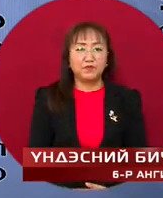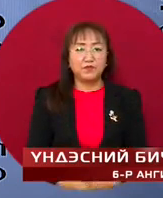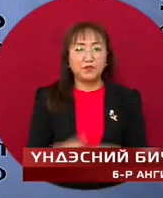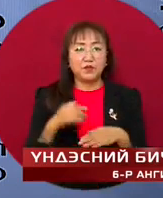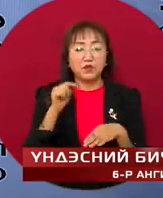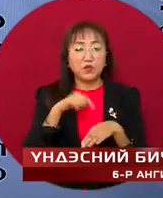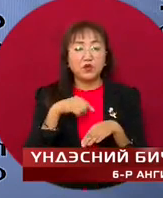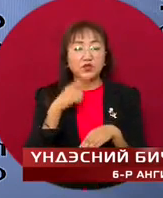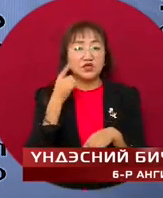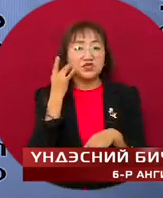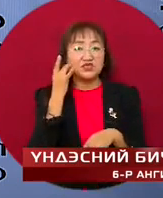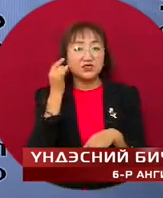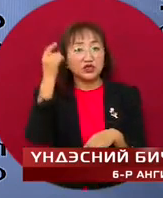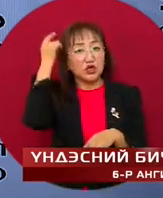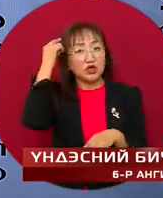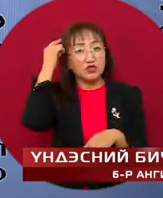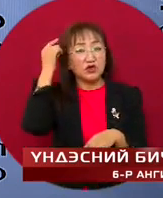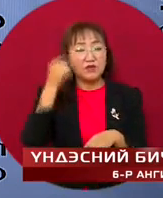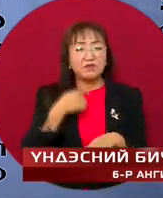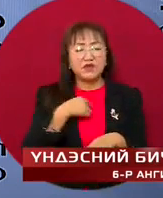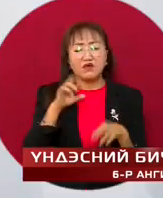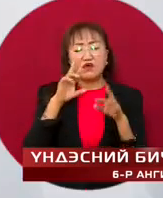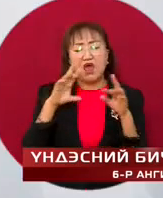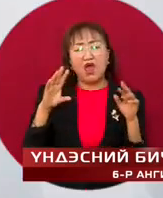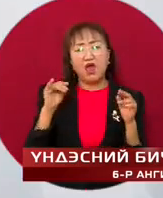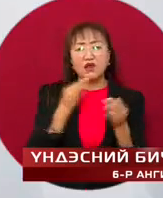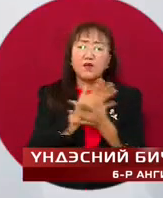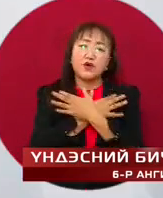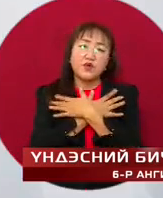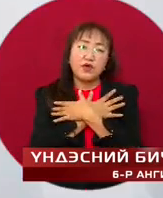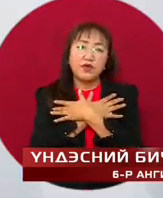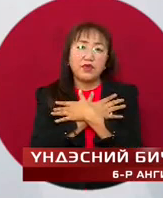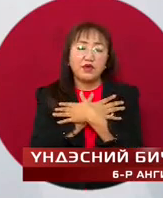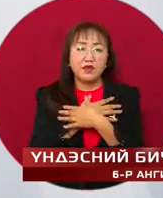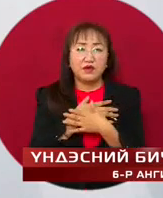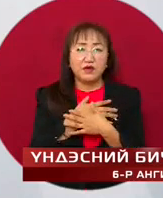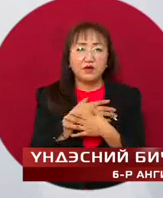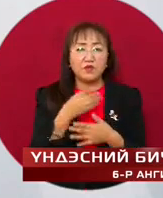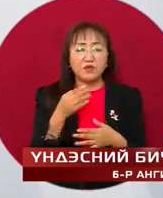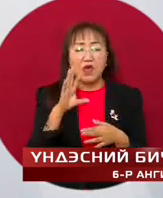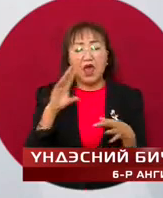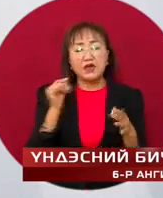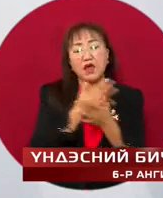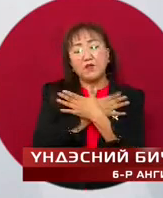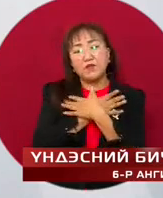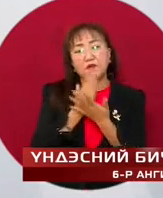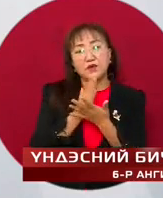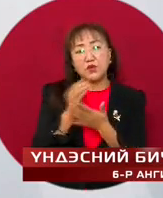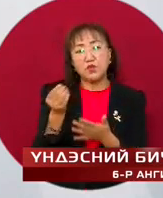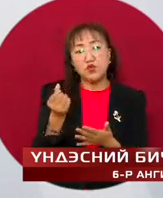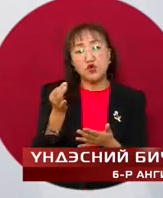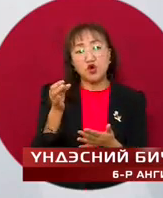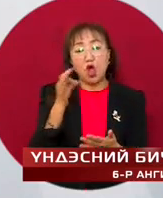Түүний толгойд яаж би амар байж байгаад мөнгө олох вэ гэдэг